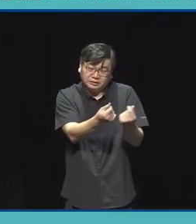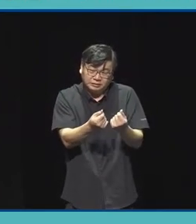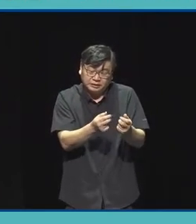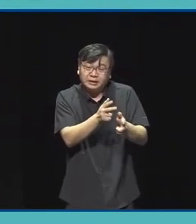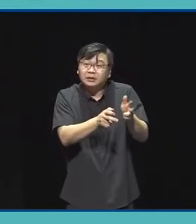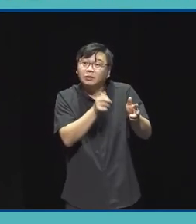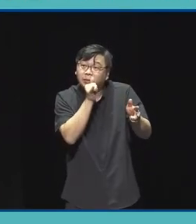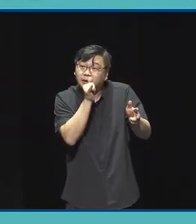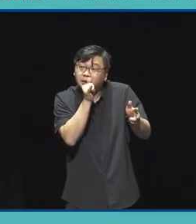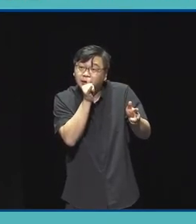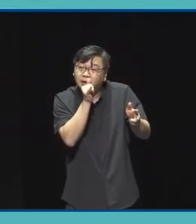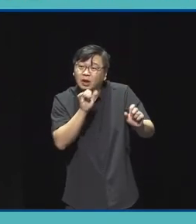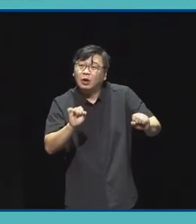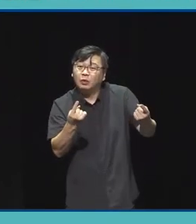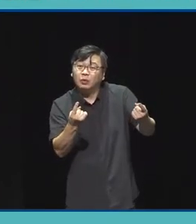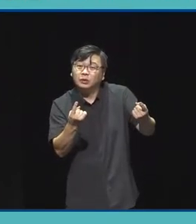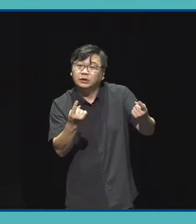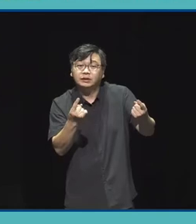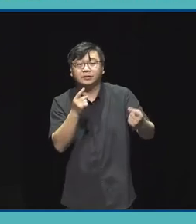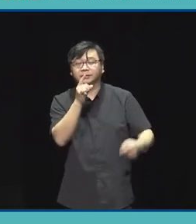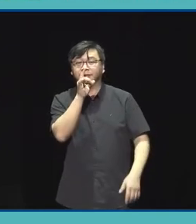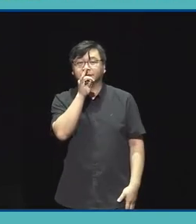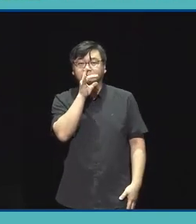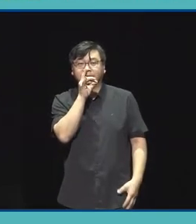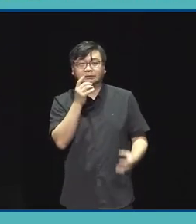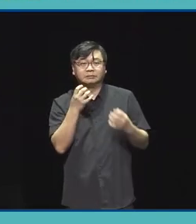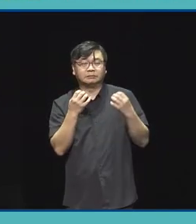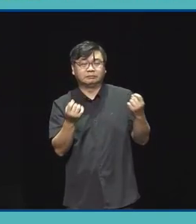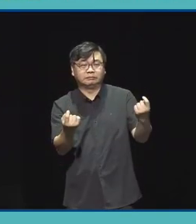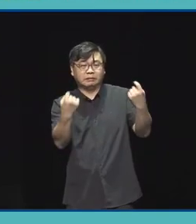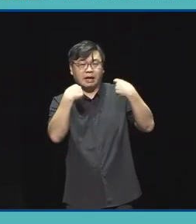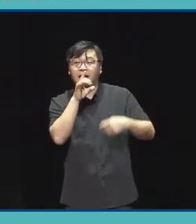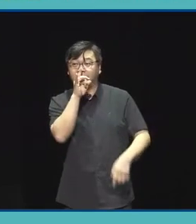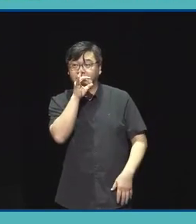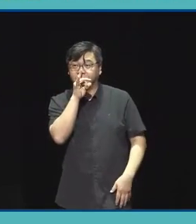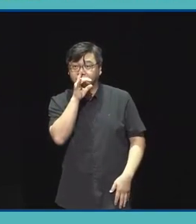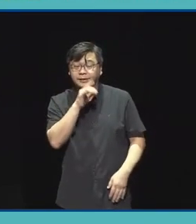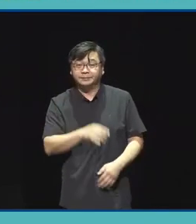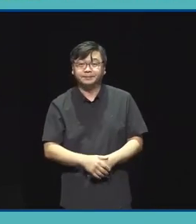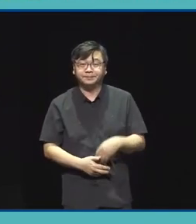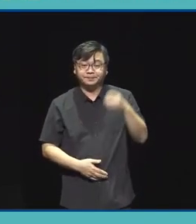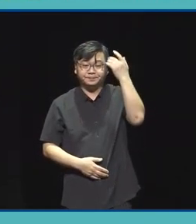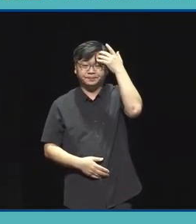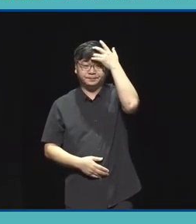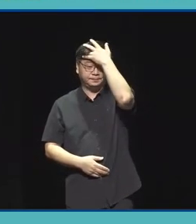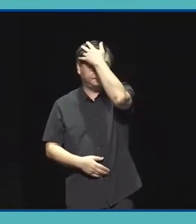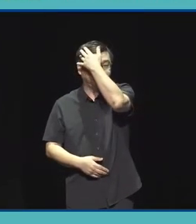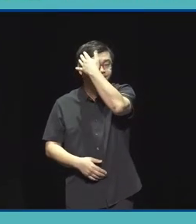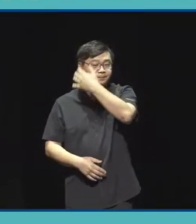사업들을 저희가 이제 중복으로 간주해서 관리를 하고 있다는 점 말씀드리겠습니다.